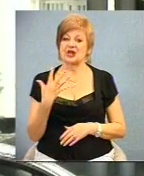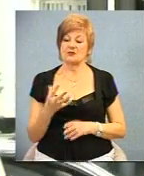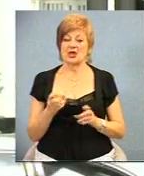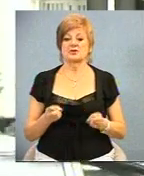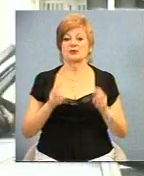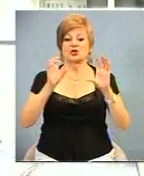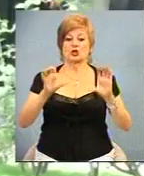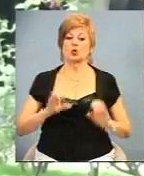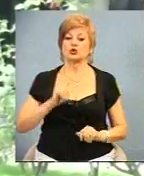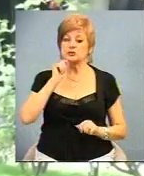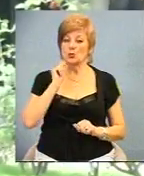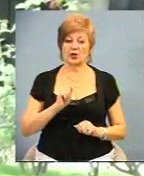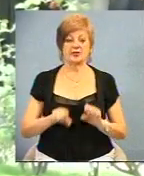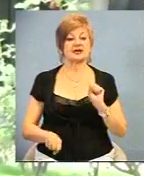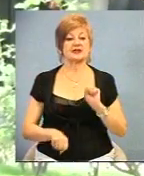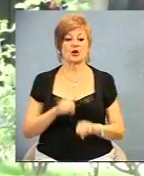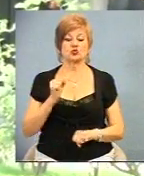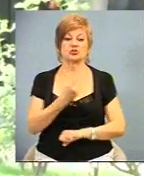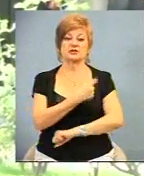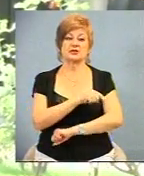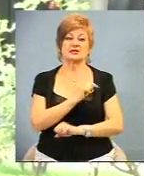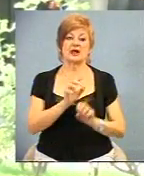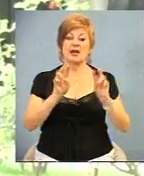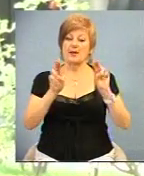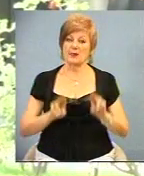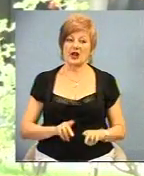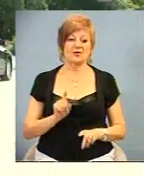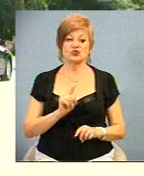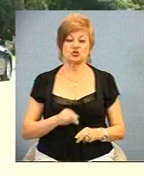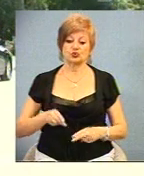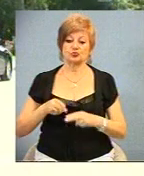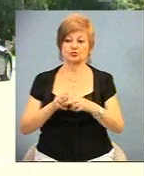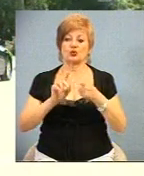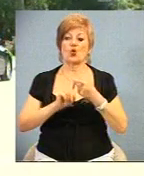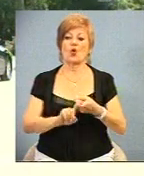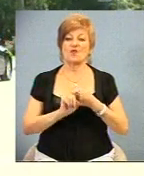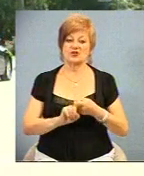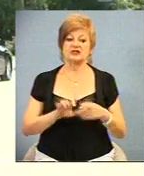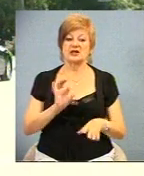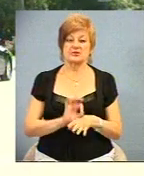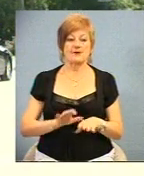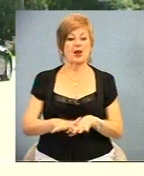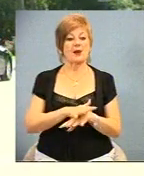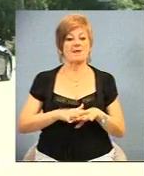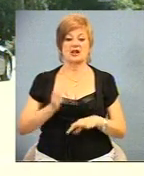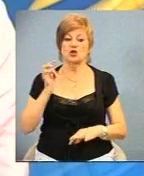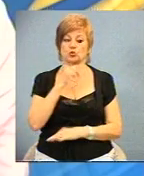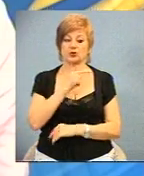Кримінального кодексу України, порушення санітарних правил і норм щодо запобігання інфекційним захворюванням та масових